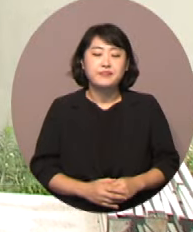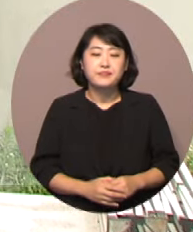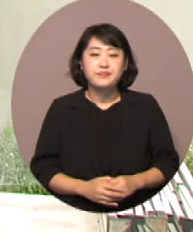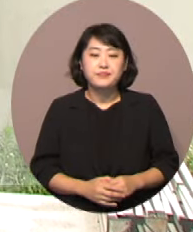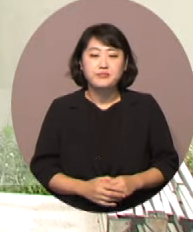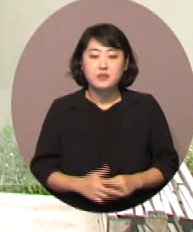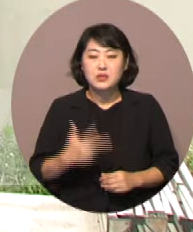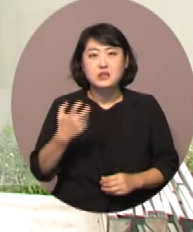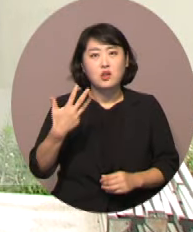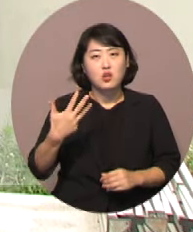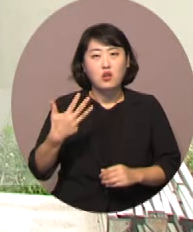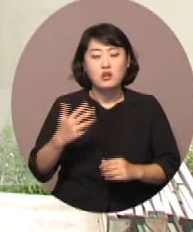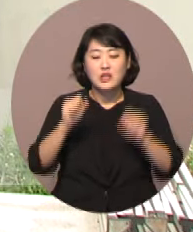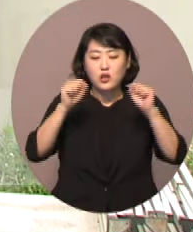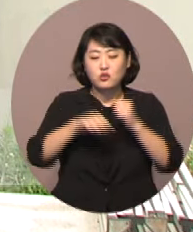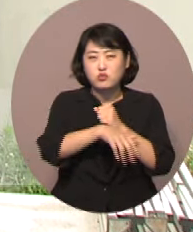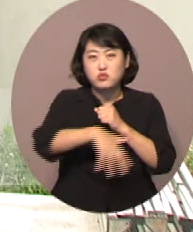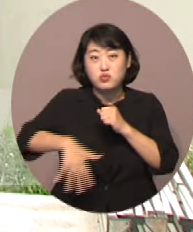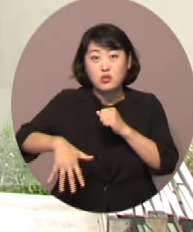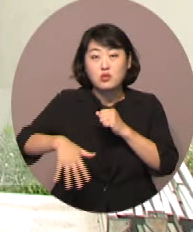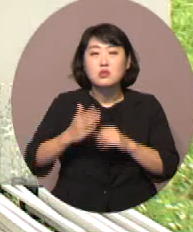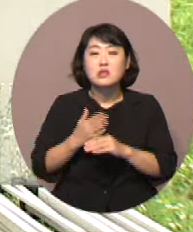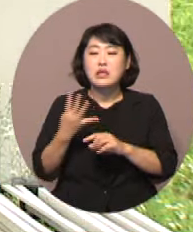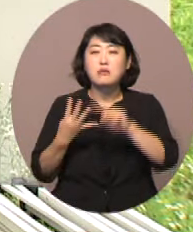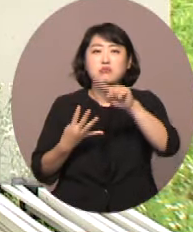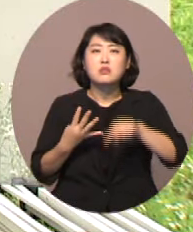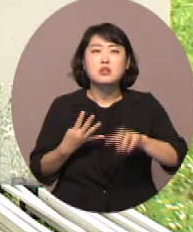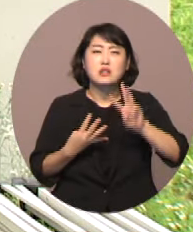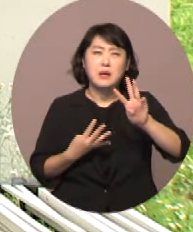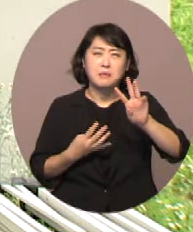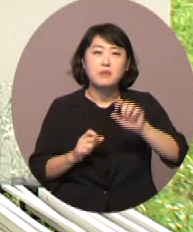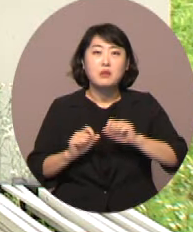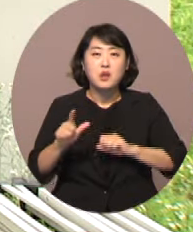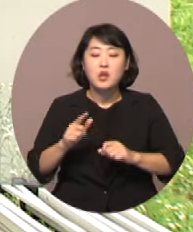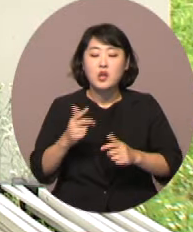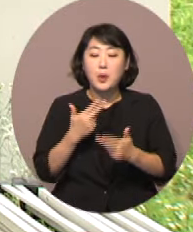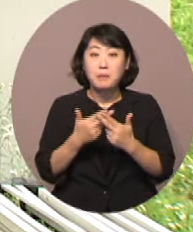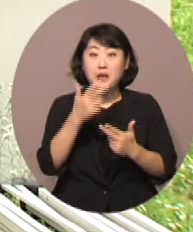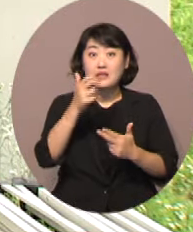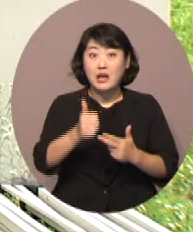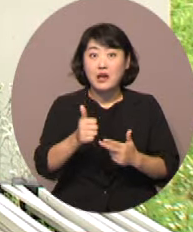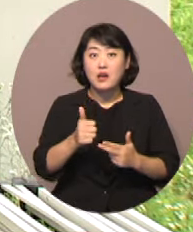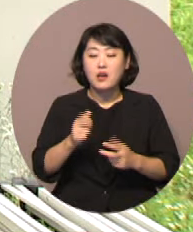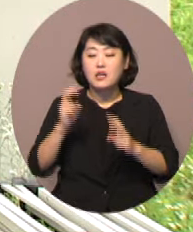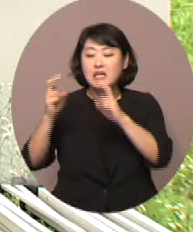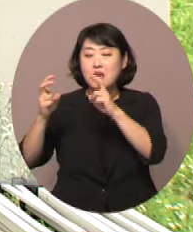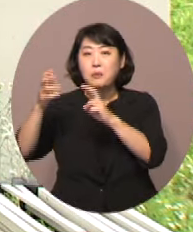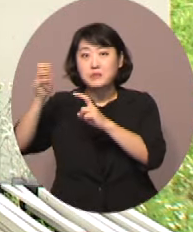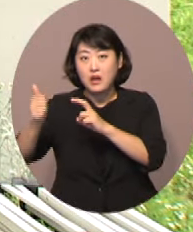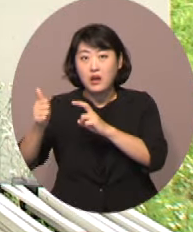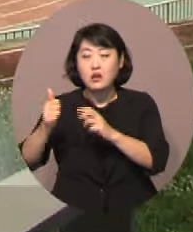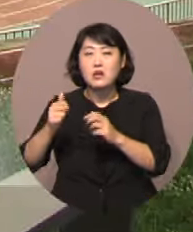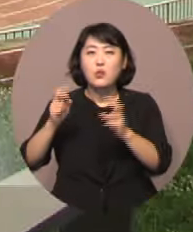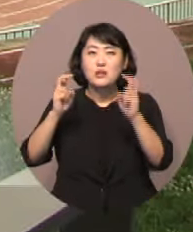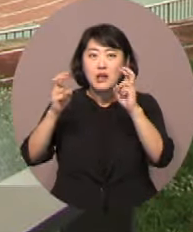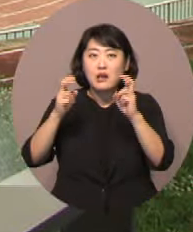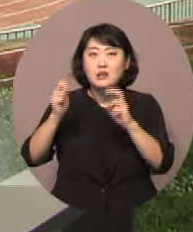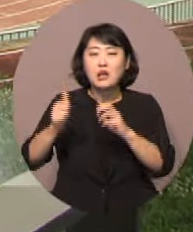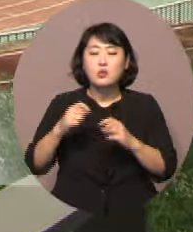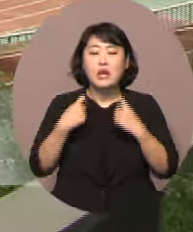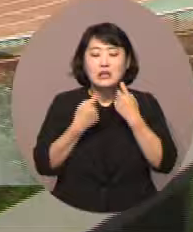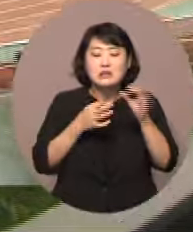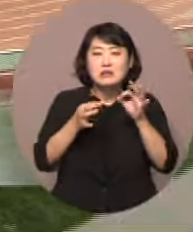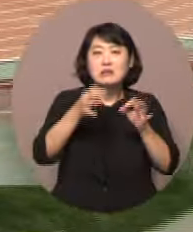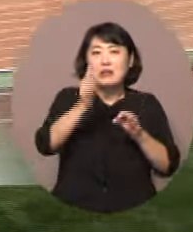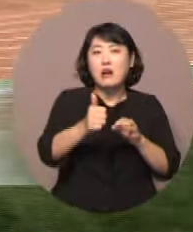있는 이른 여덟개 체육 종목 단체 가운데 4분 가량은 협회장 자리를 기업이나 기관의 임원이나 자영업자 가